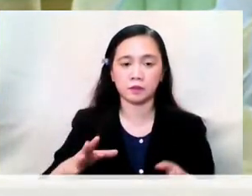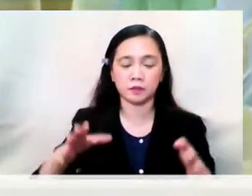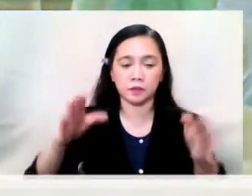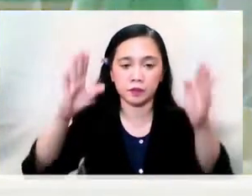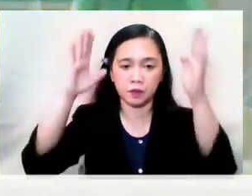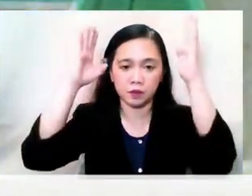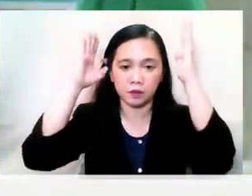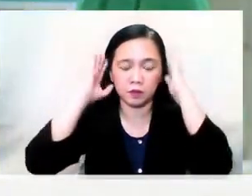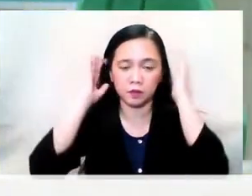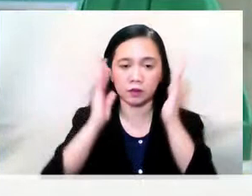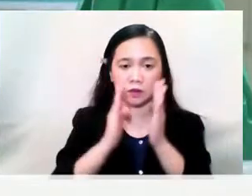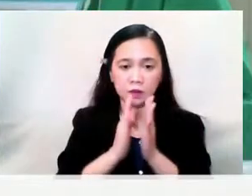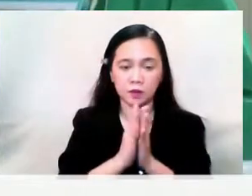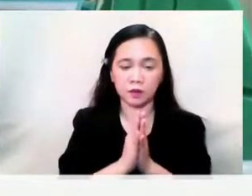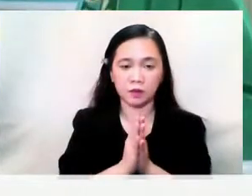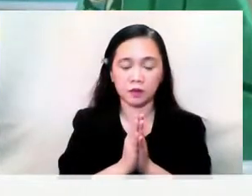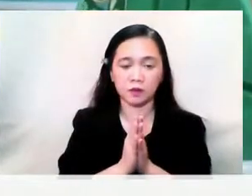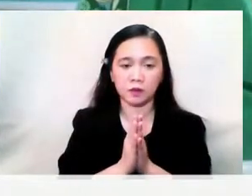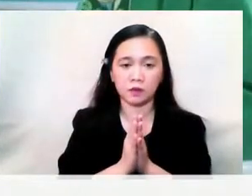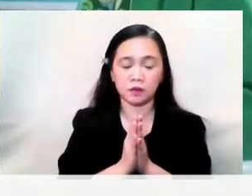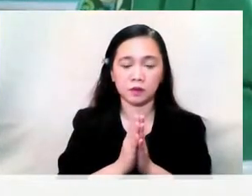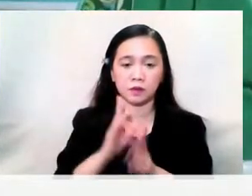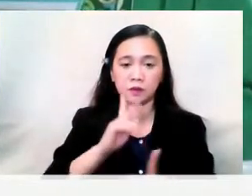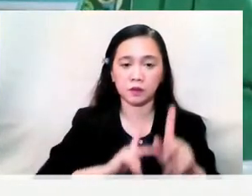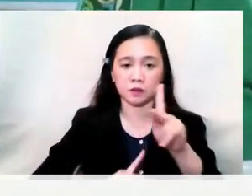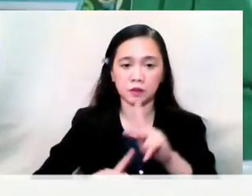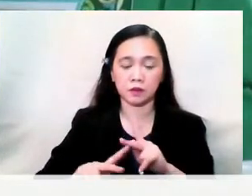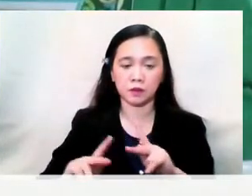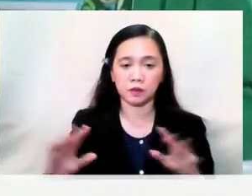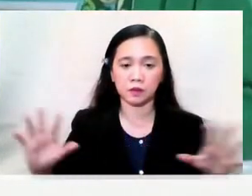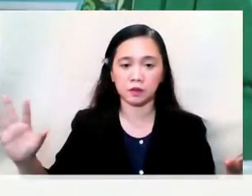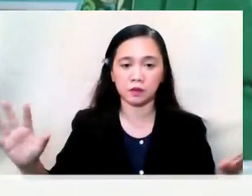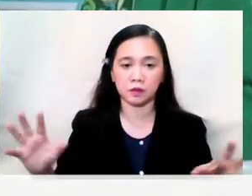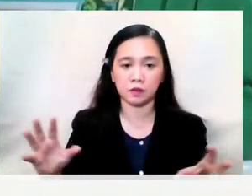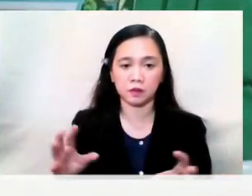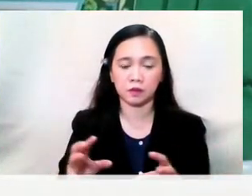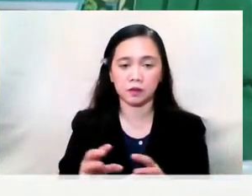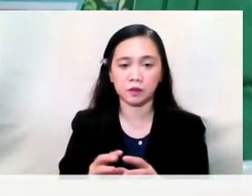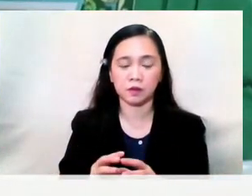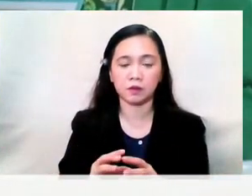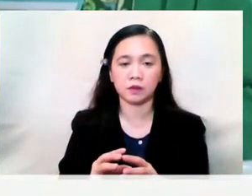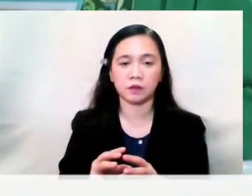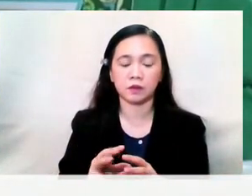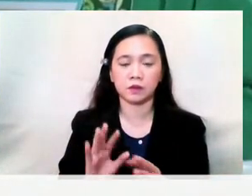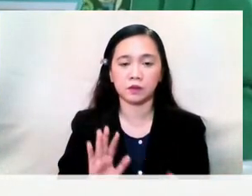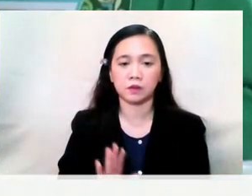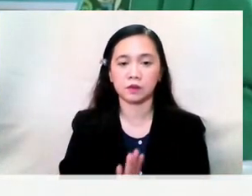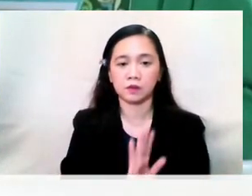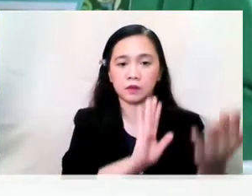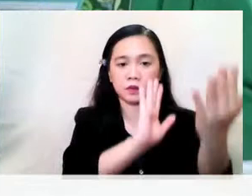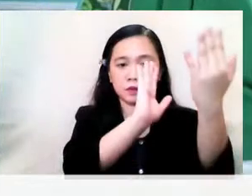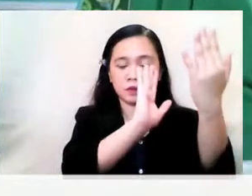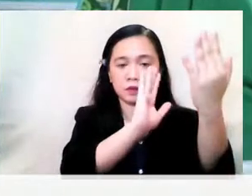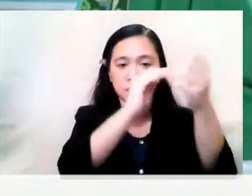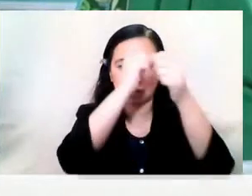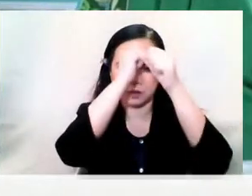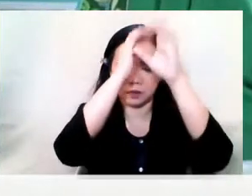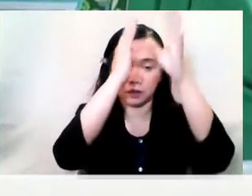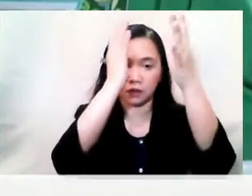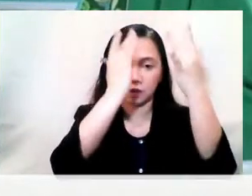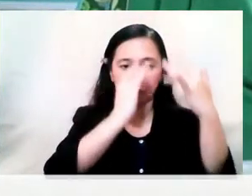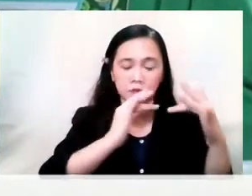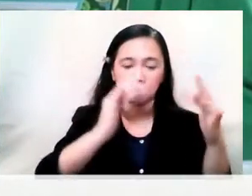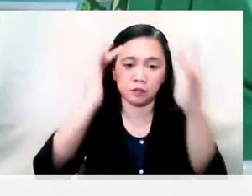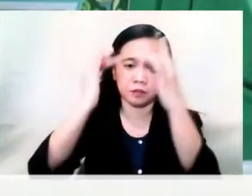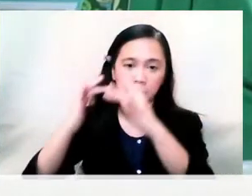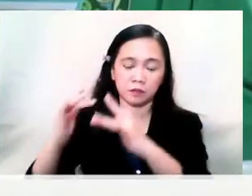kahilingan ng inyong angkang ngayon tinipon mo sa iyong harapan. Amang maawain, kupkupin mo at pag-isahin ang